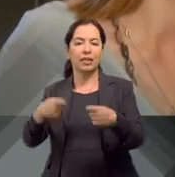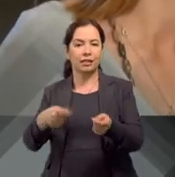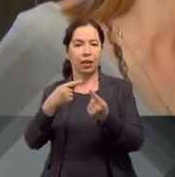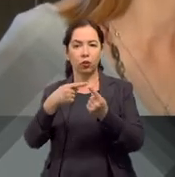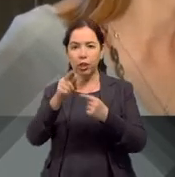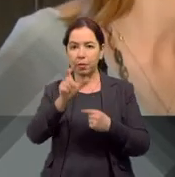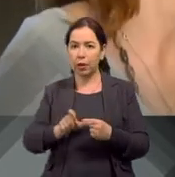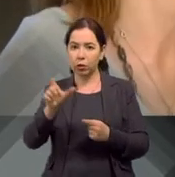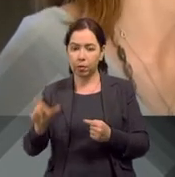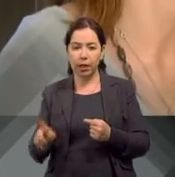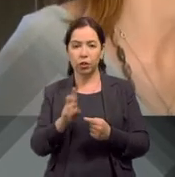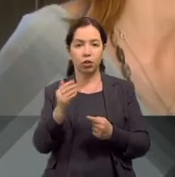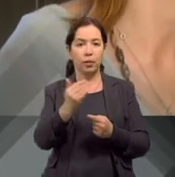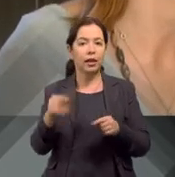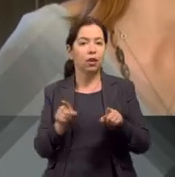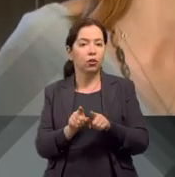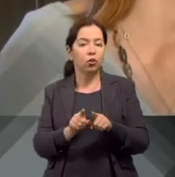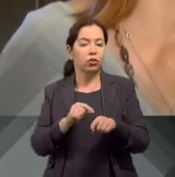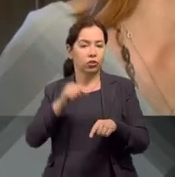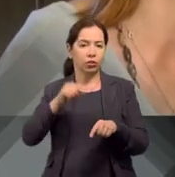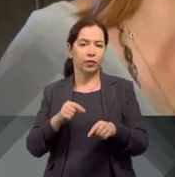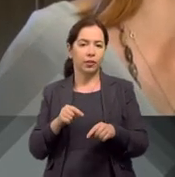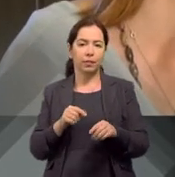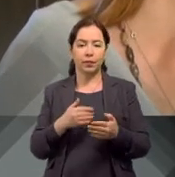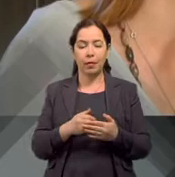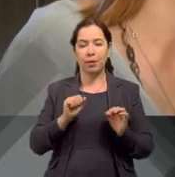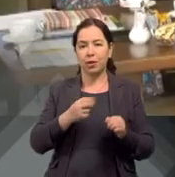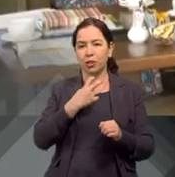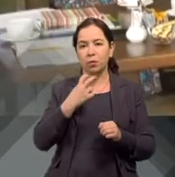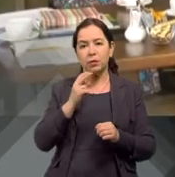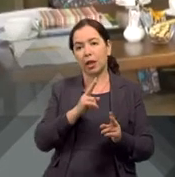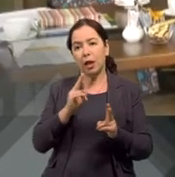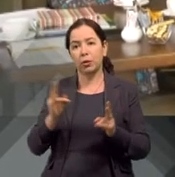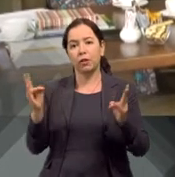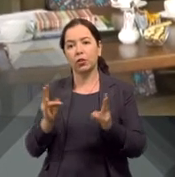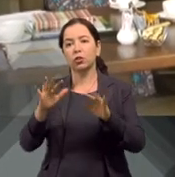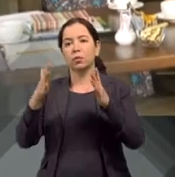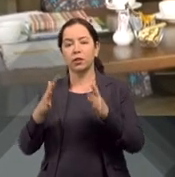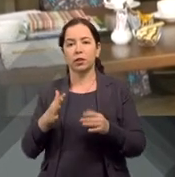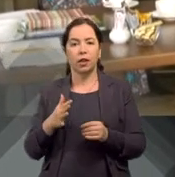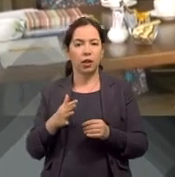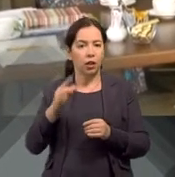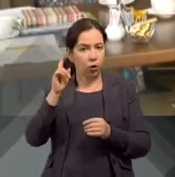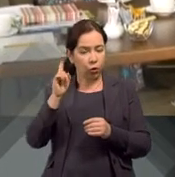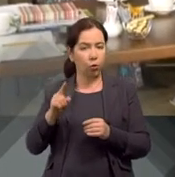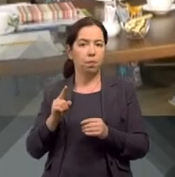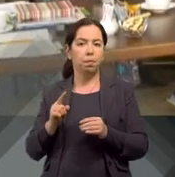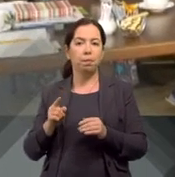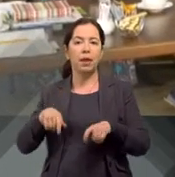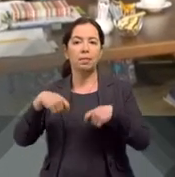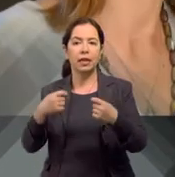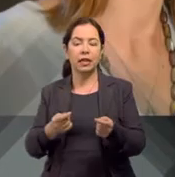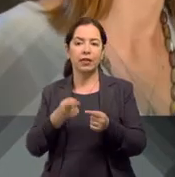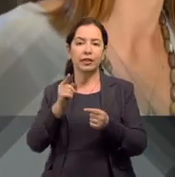людьми, чтобы они тоже его чувствовали. Например, улыбнуться кому-то в нужный момент, то есть уметь делиться им с окружающими,